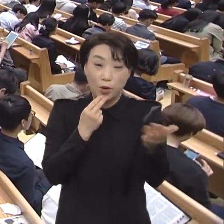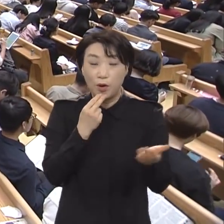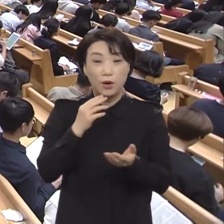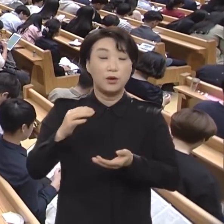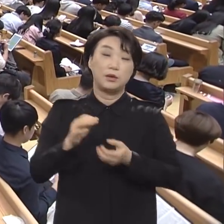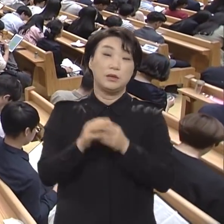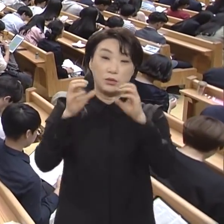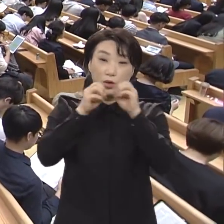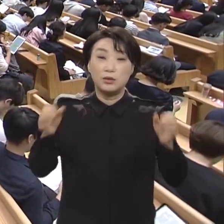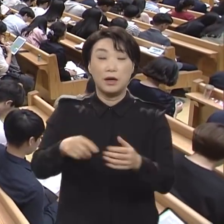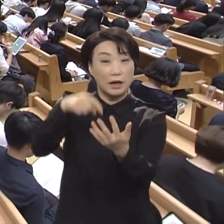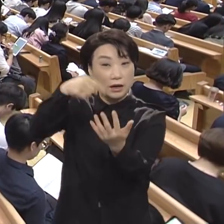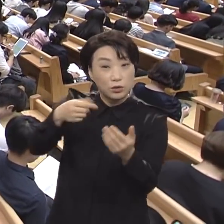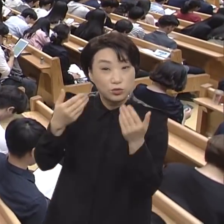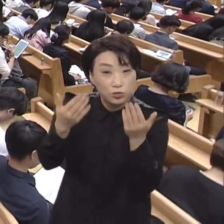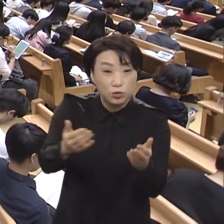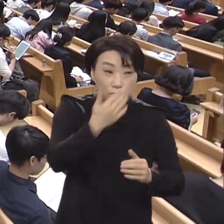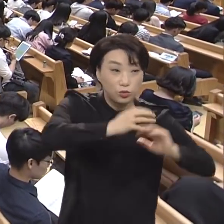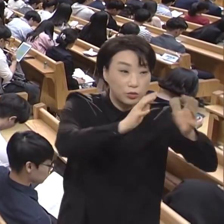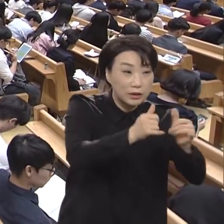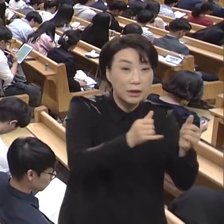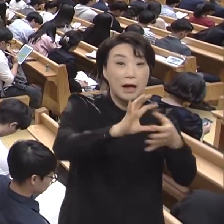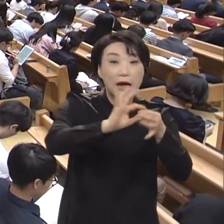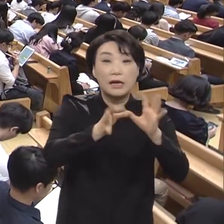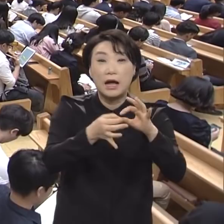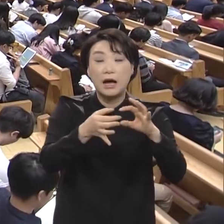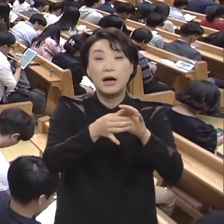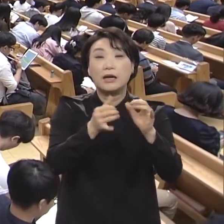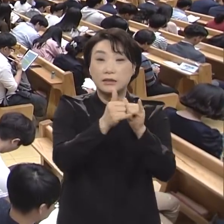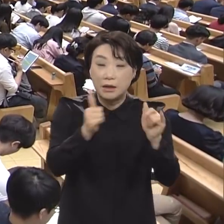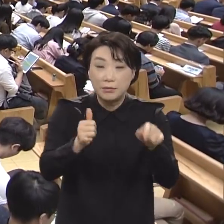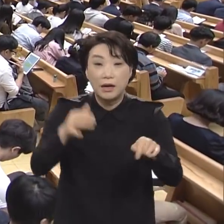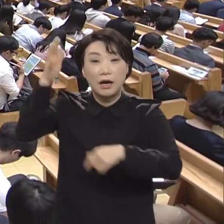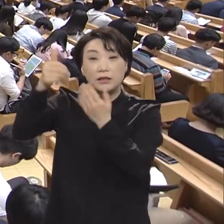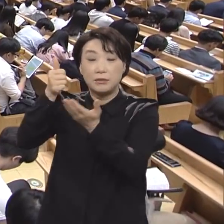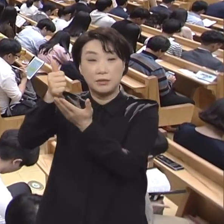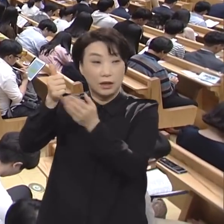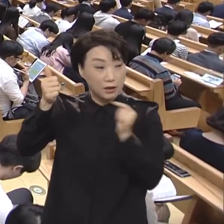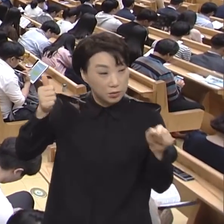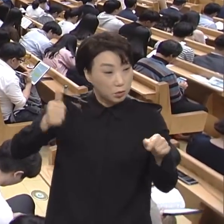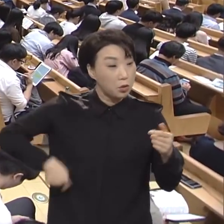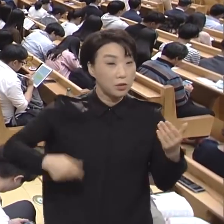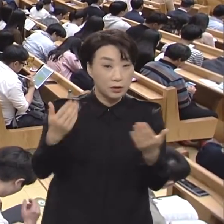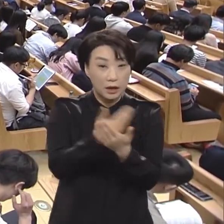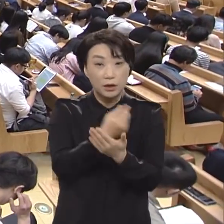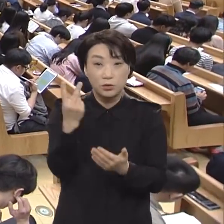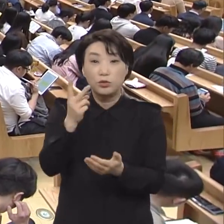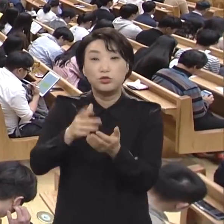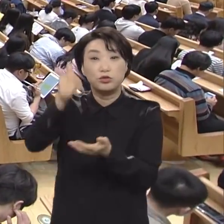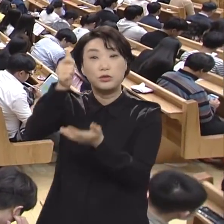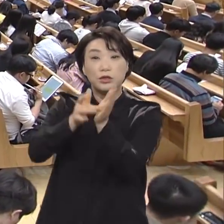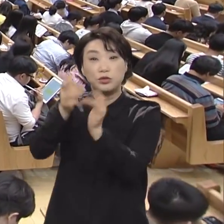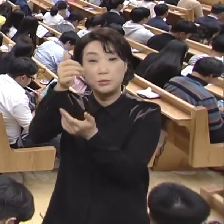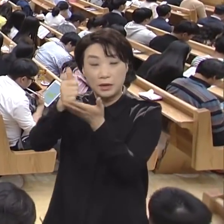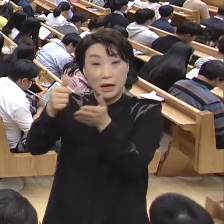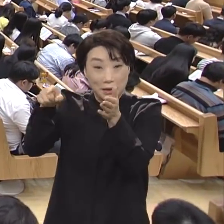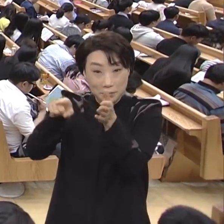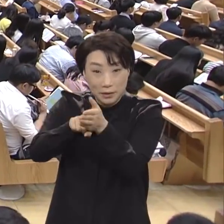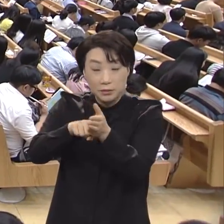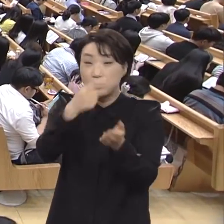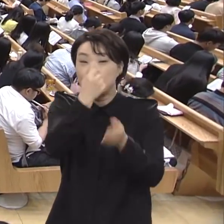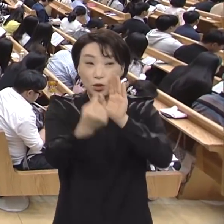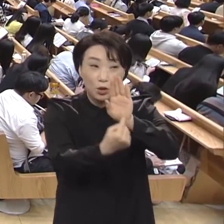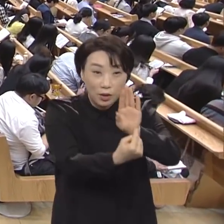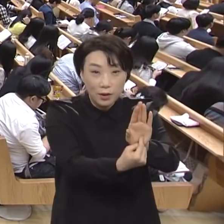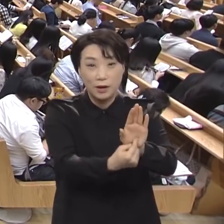전하여 가르치고 유대인과 헬라인들에게 하나님께 대한 회개와 우리 주 예수 그리스도께 대한 믿음을